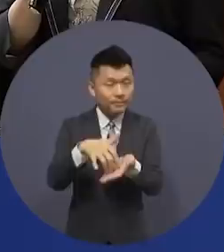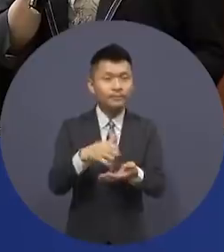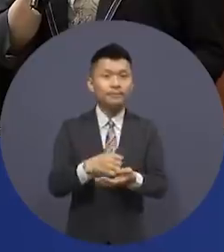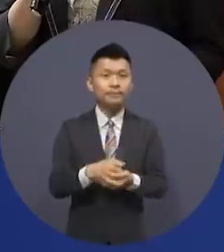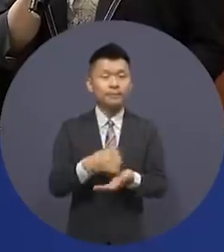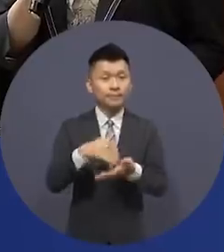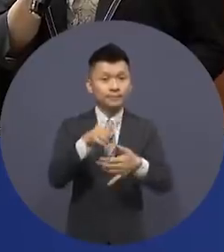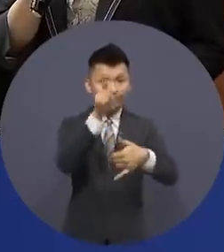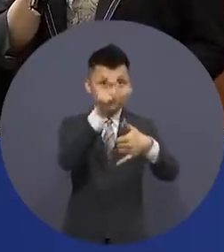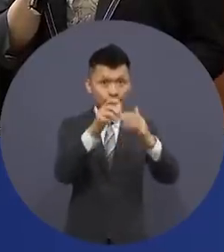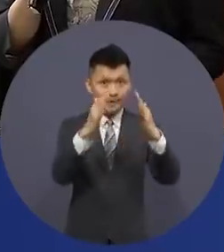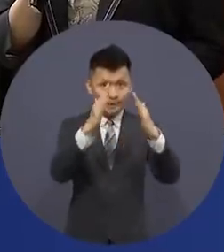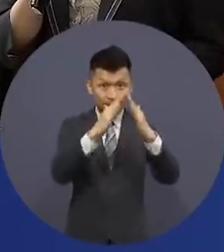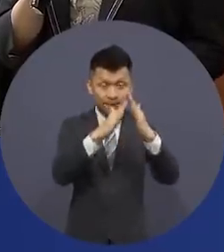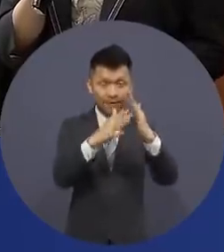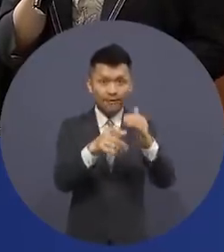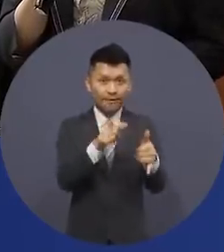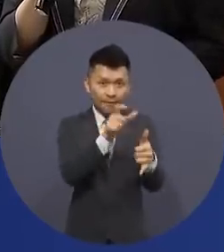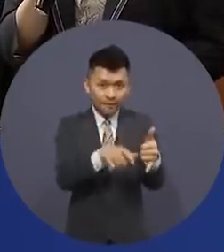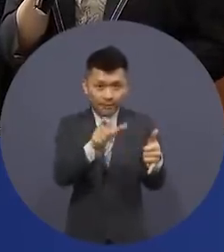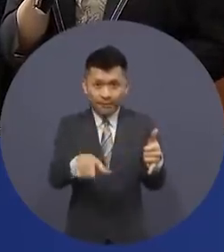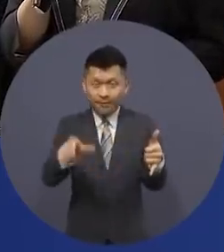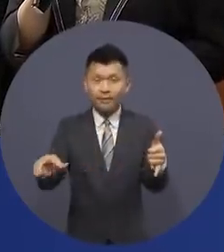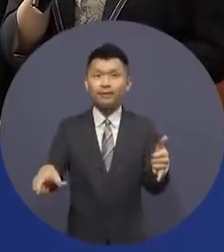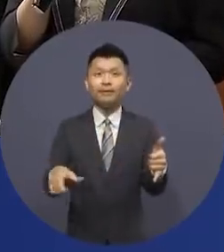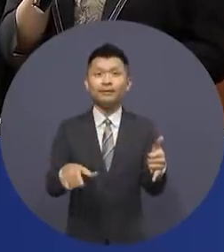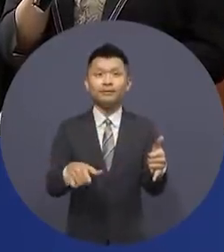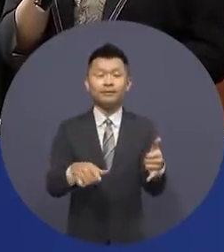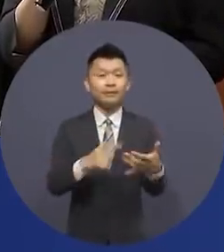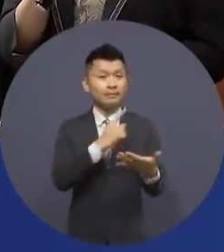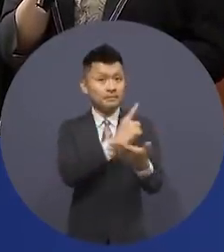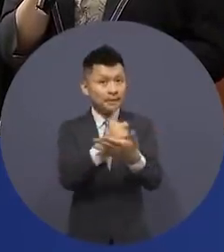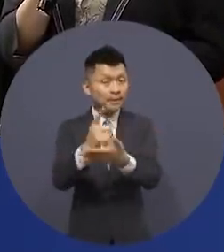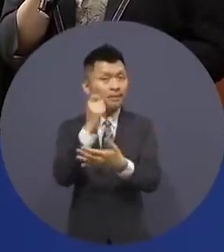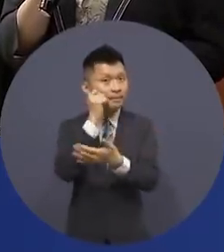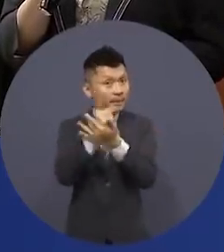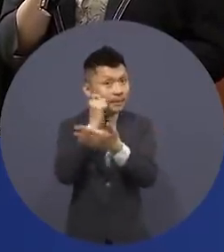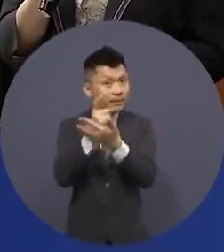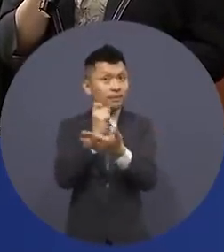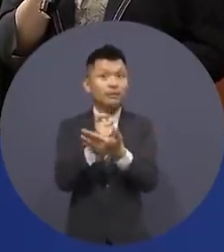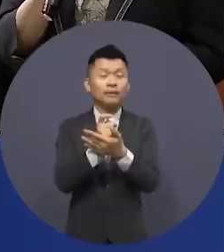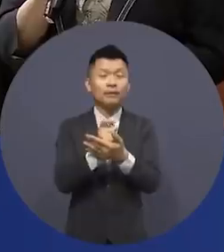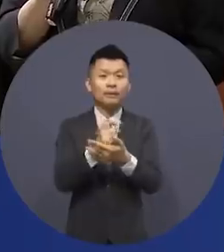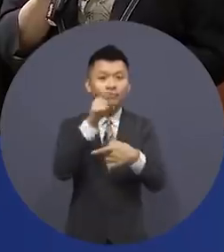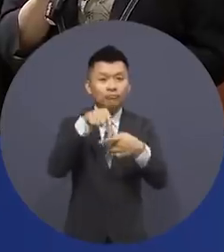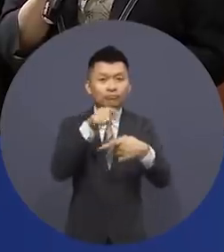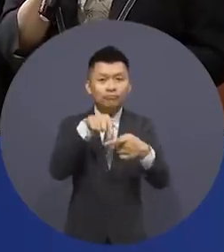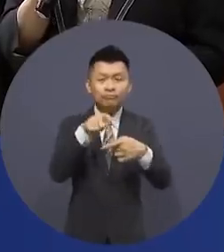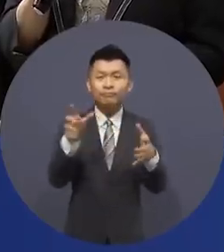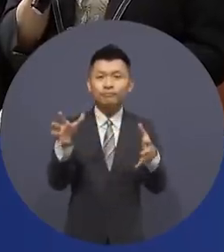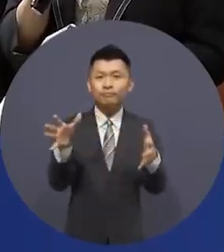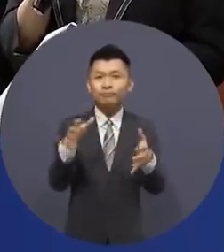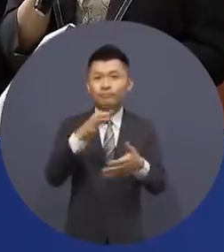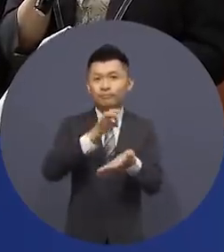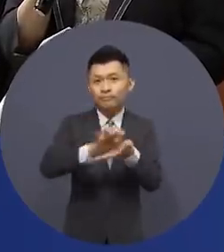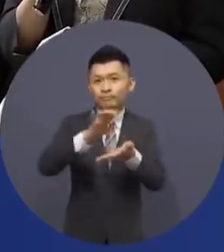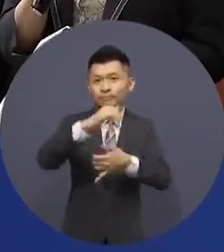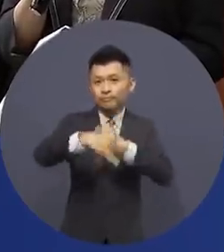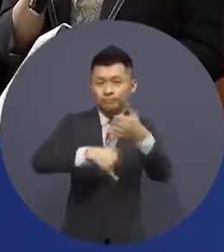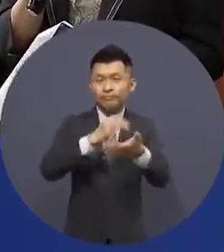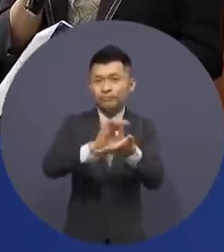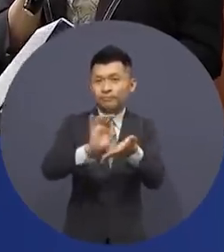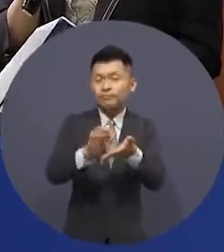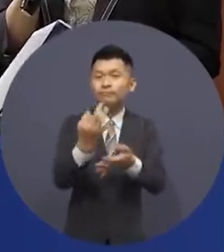去计算你这个家户里面的所谓的每人每月的一个平均的一个生活费的状况。那在这三